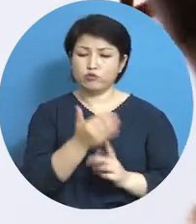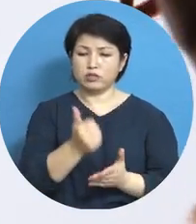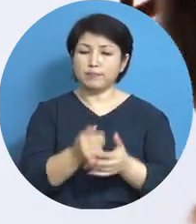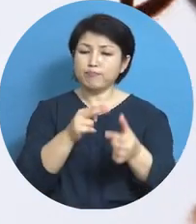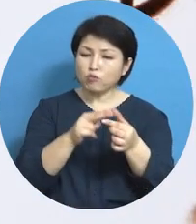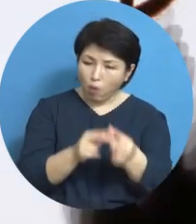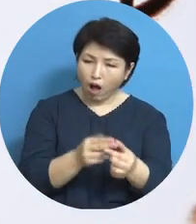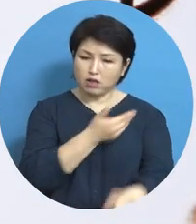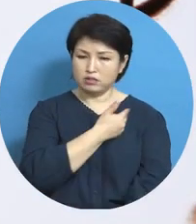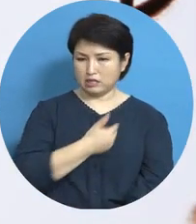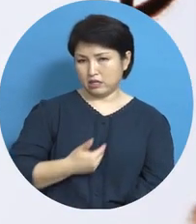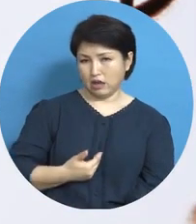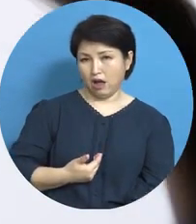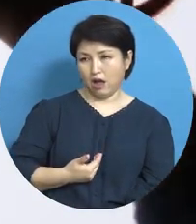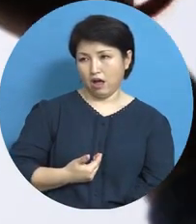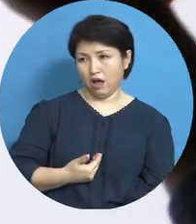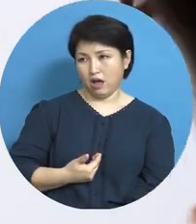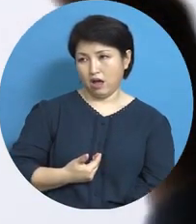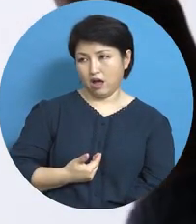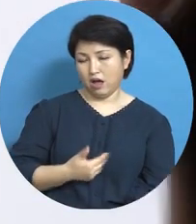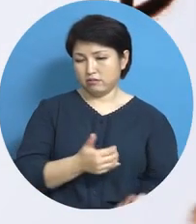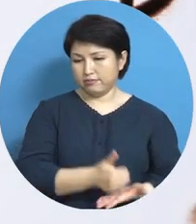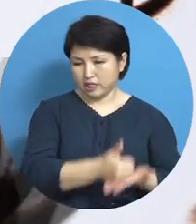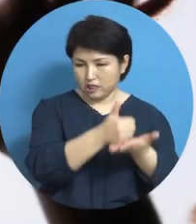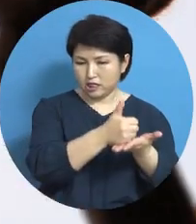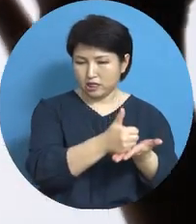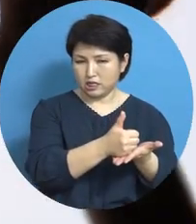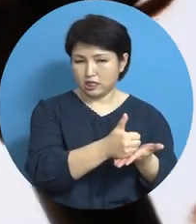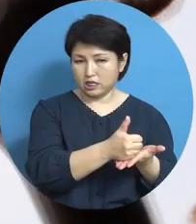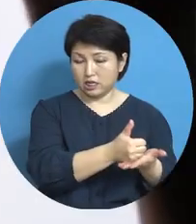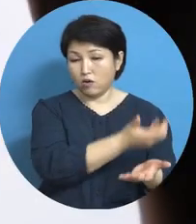제자들이 머무를 곳을 마련하겠습니다.